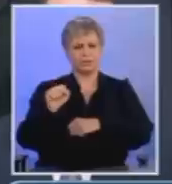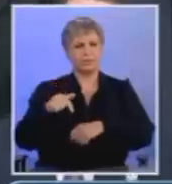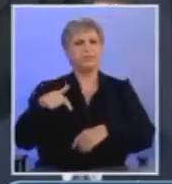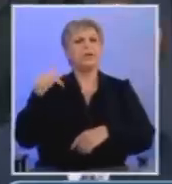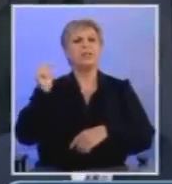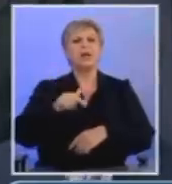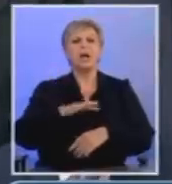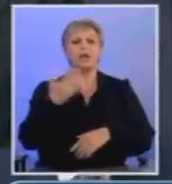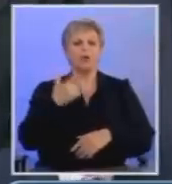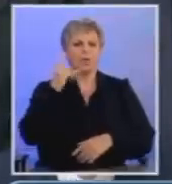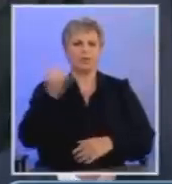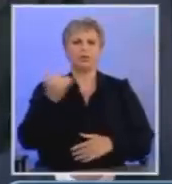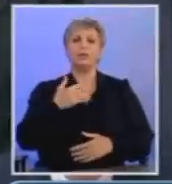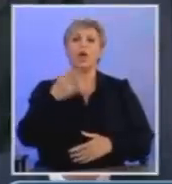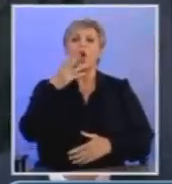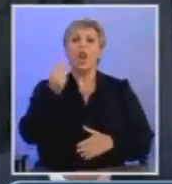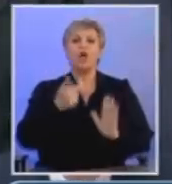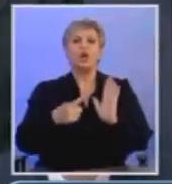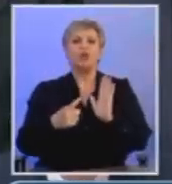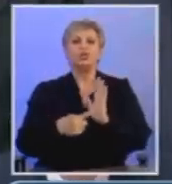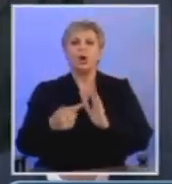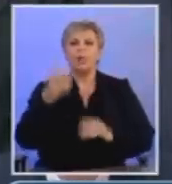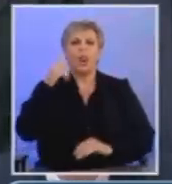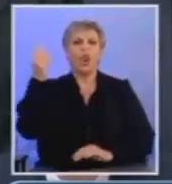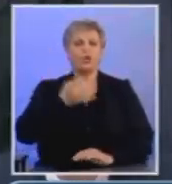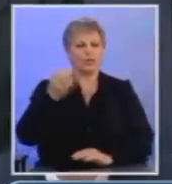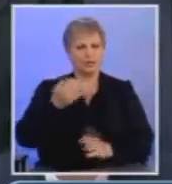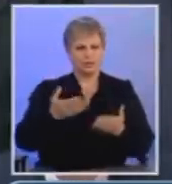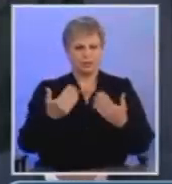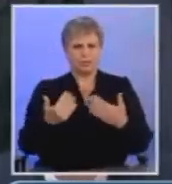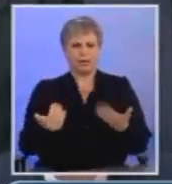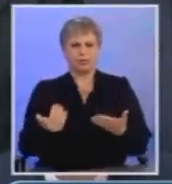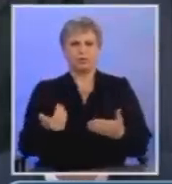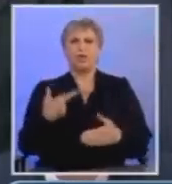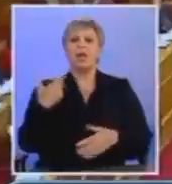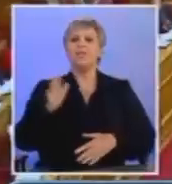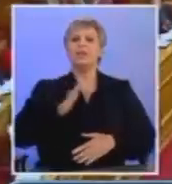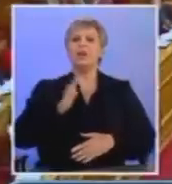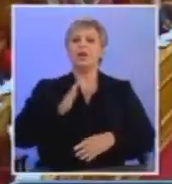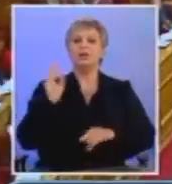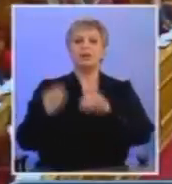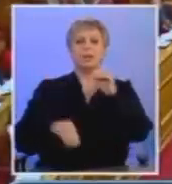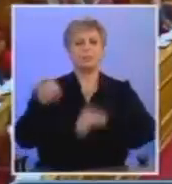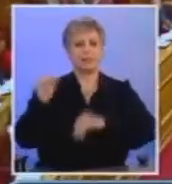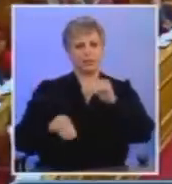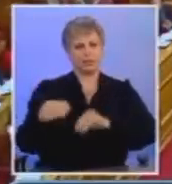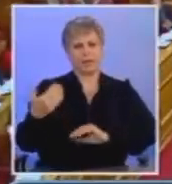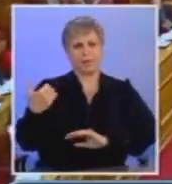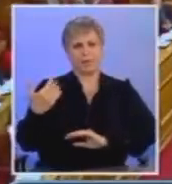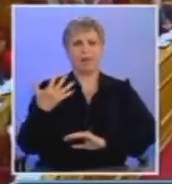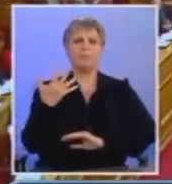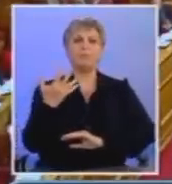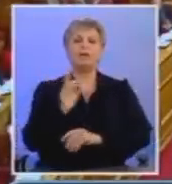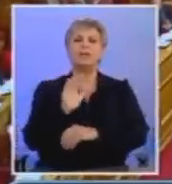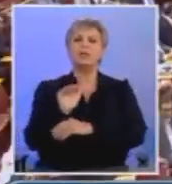τους ίδιους τους νόμους της λογικής. Γιατί ψήφισε ο λαός στο δημοψήφισμα της 5ης Ιουλίου